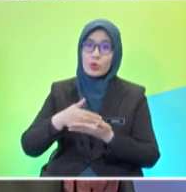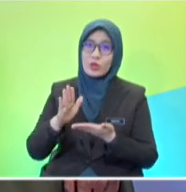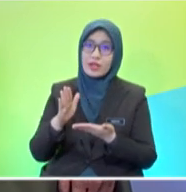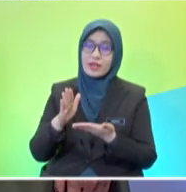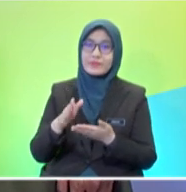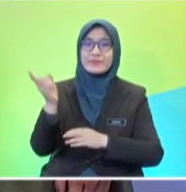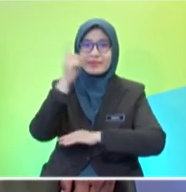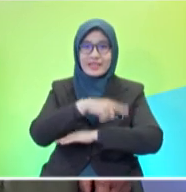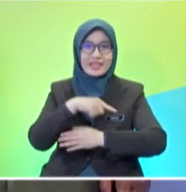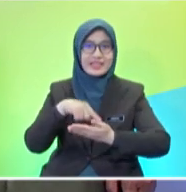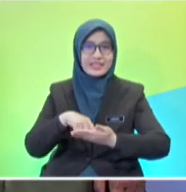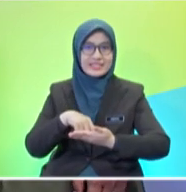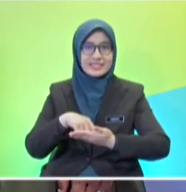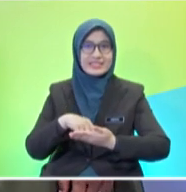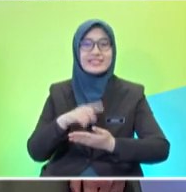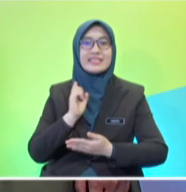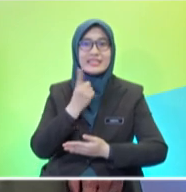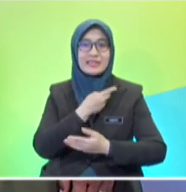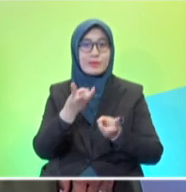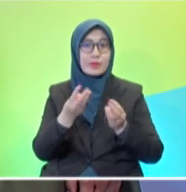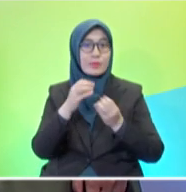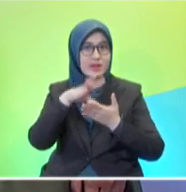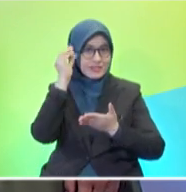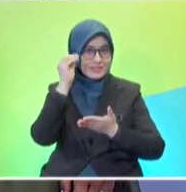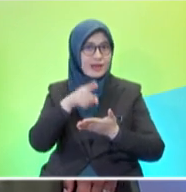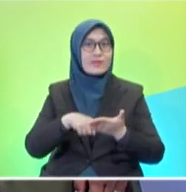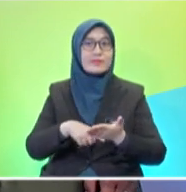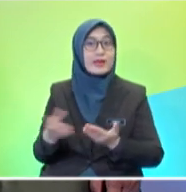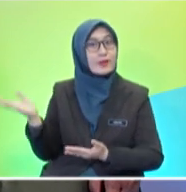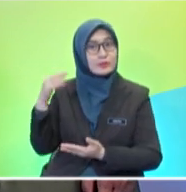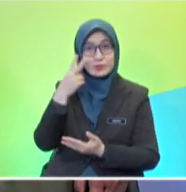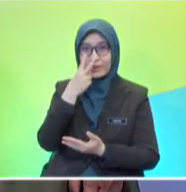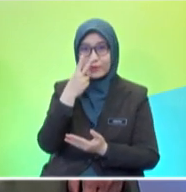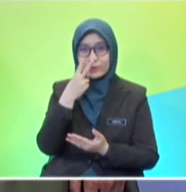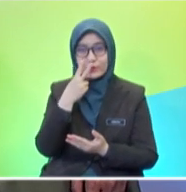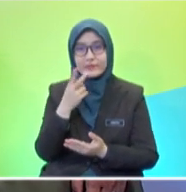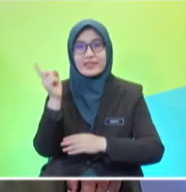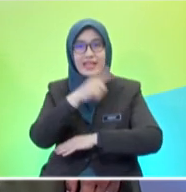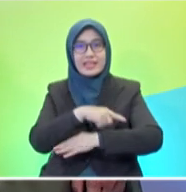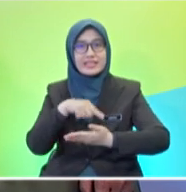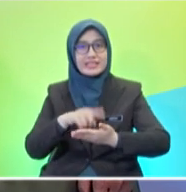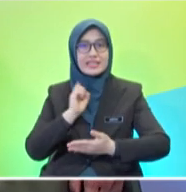belajar hari ini Mari kita lihat bersama-sama Baiklah pada hari ini kita akan belajar matematika